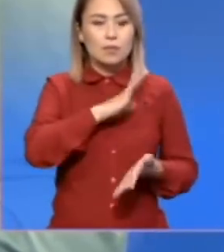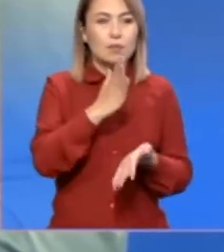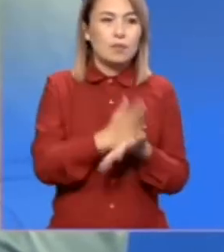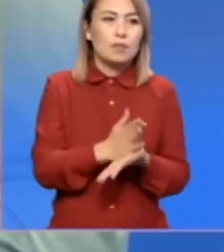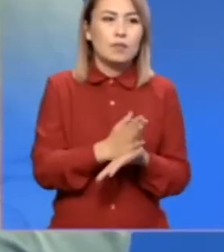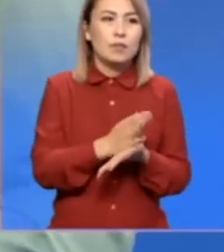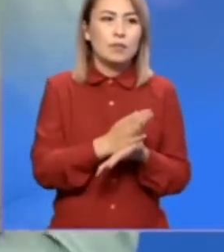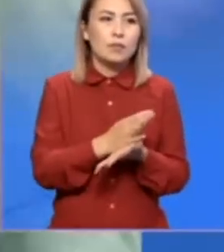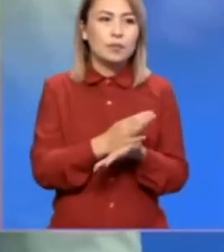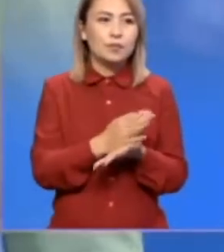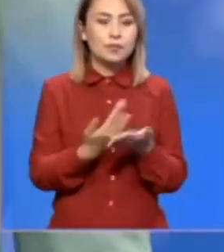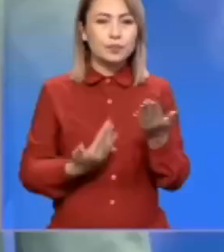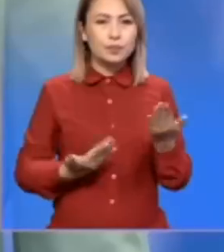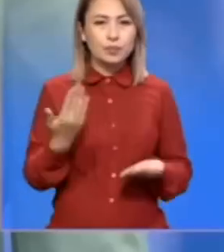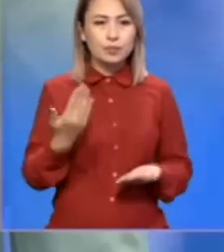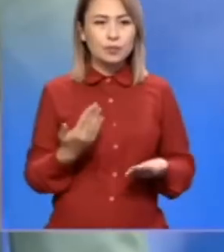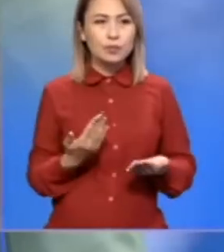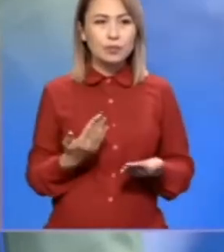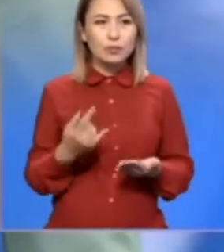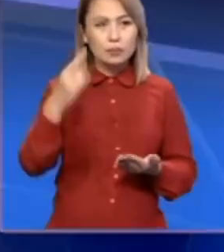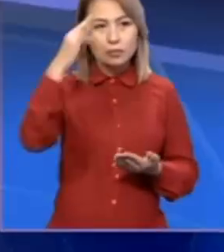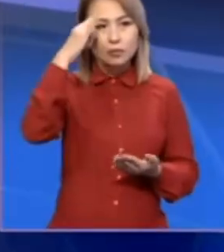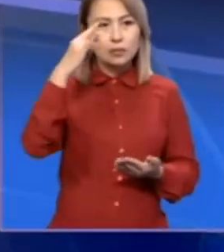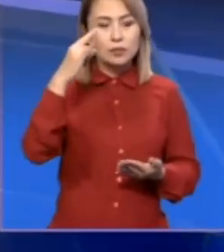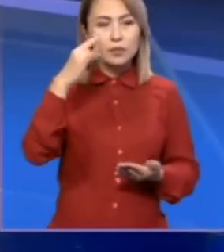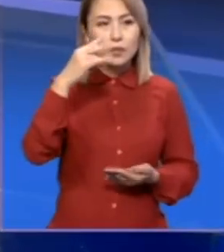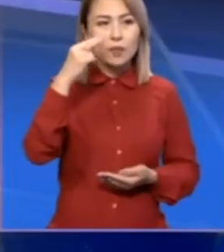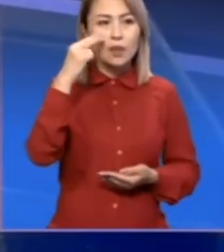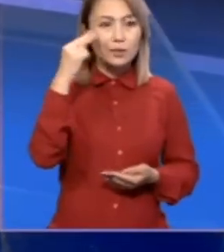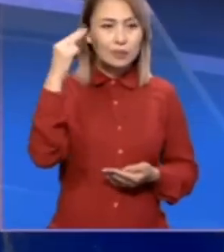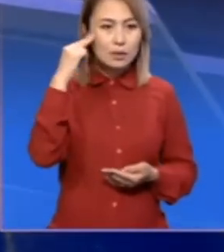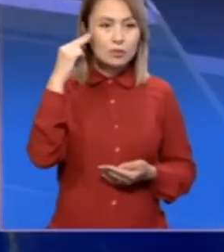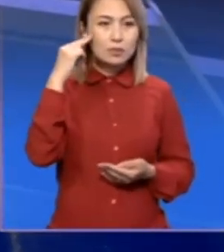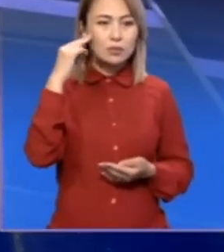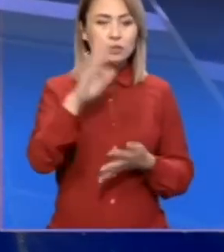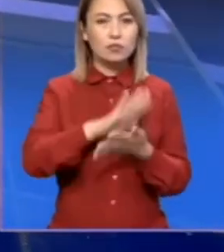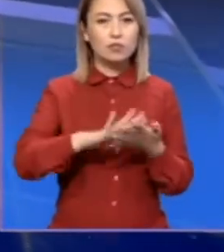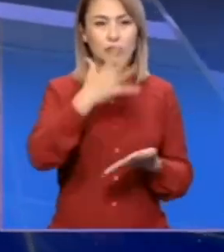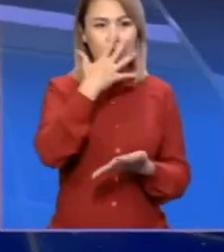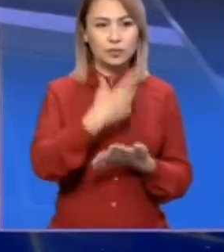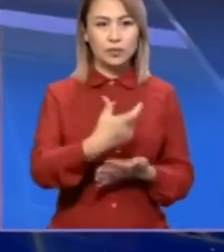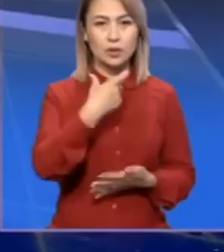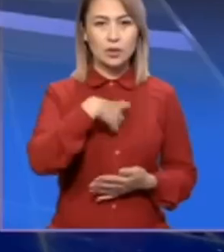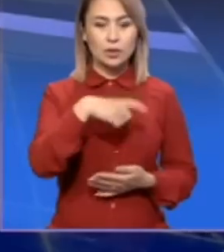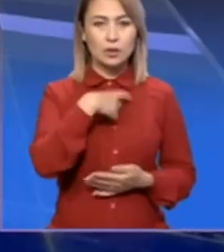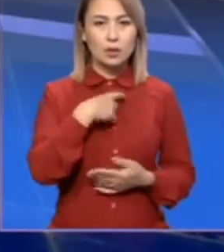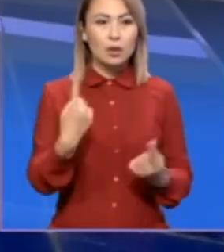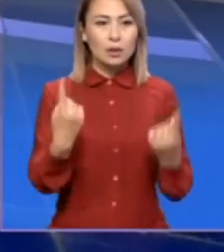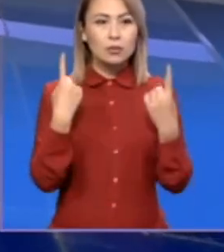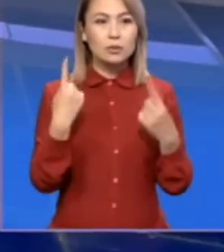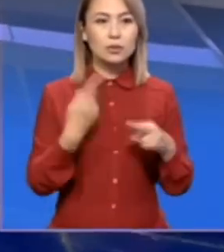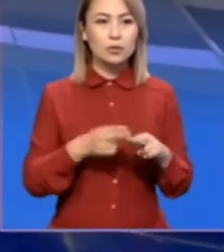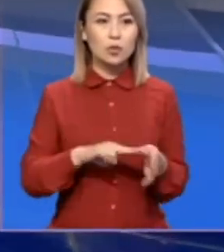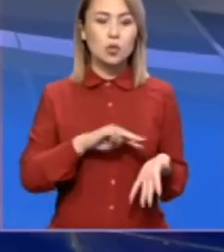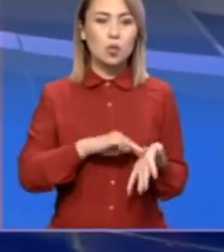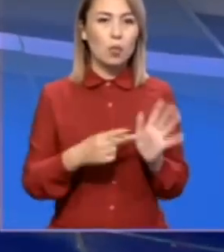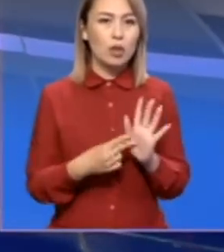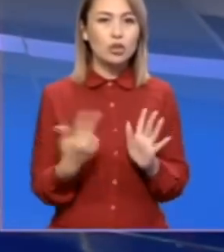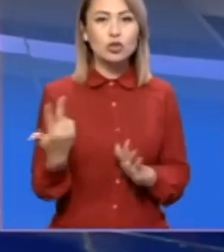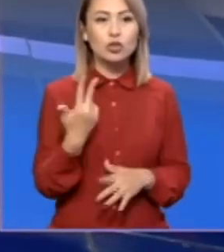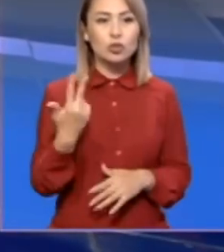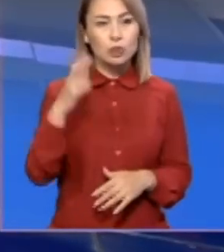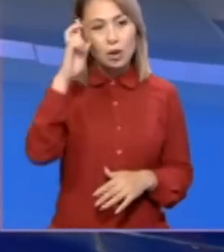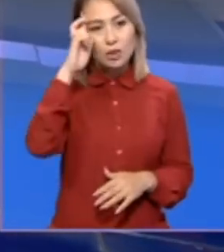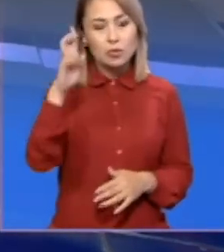мәселесін қарастырып отыр. Негізінде Қытай мемлекеті ешқашанда өздерінің ірі осындай экономикалық жобаларына үшінші